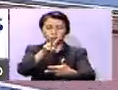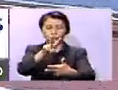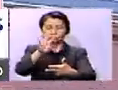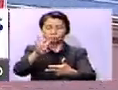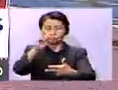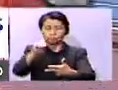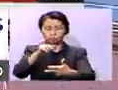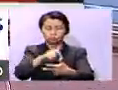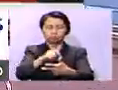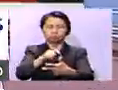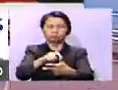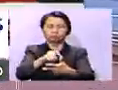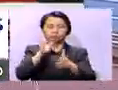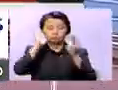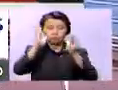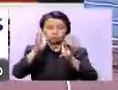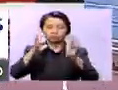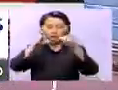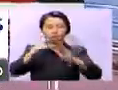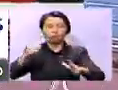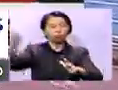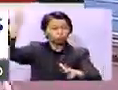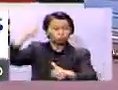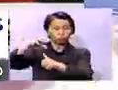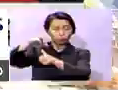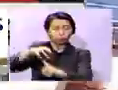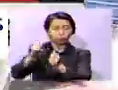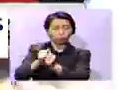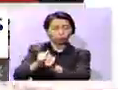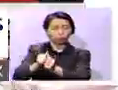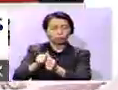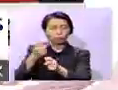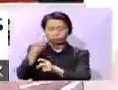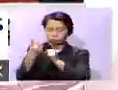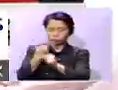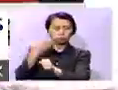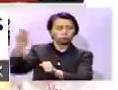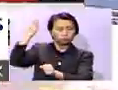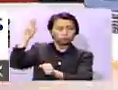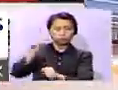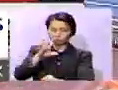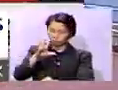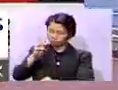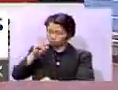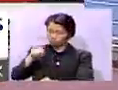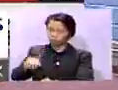59.24 meter Grace ini turut memadamkan rekod kejohanan milik Kompon edisi 2 tahun lalu,